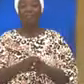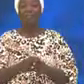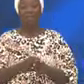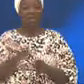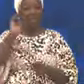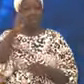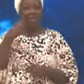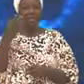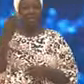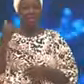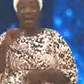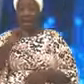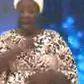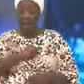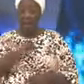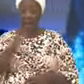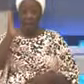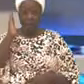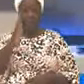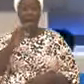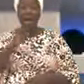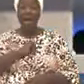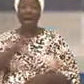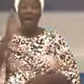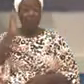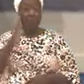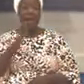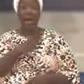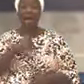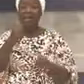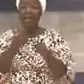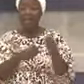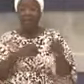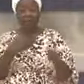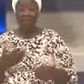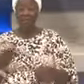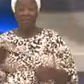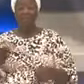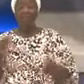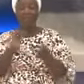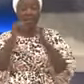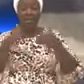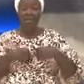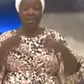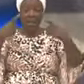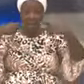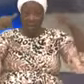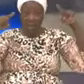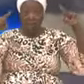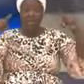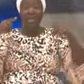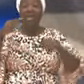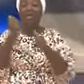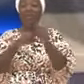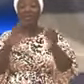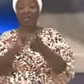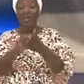il a dit je le ferai je le ferai et tout ce qu'il a déclaré